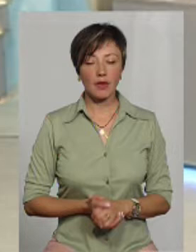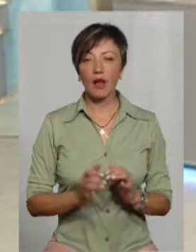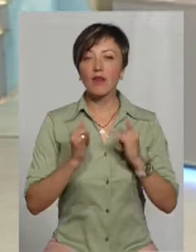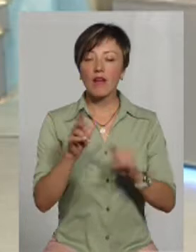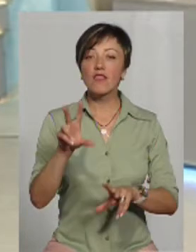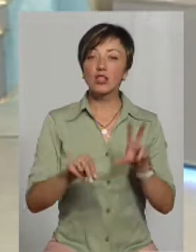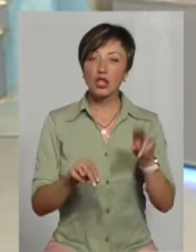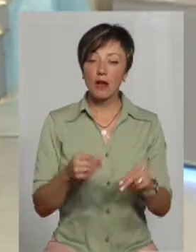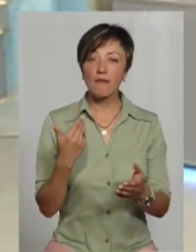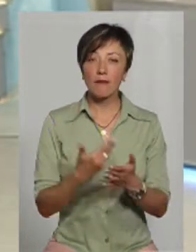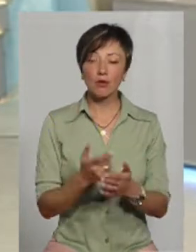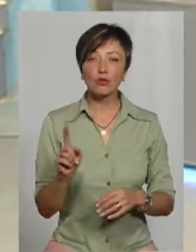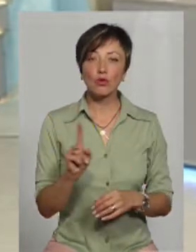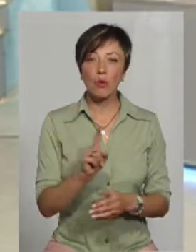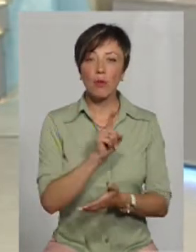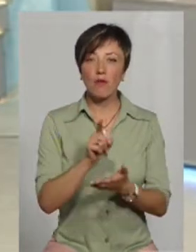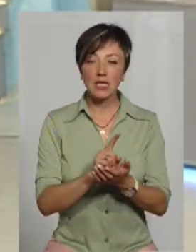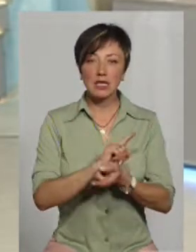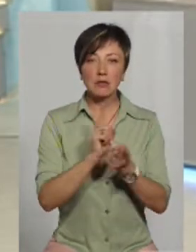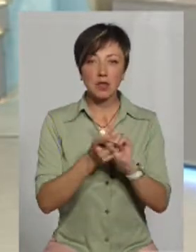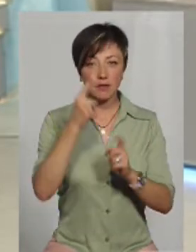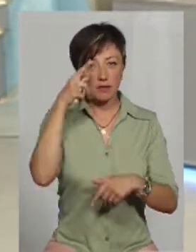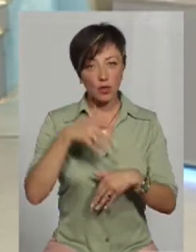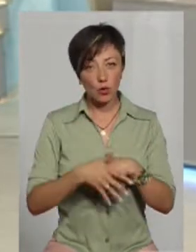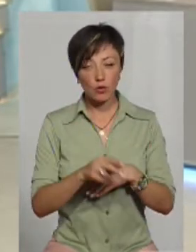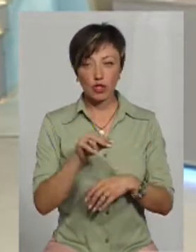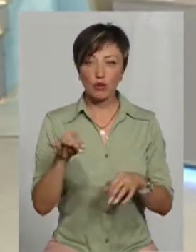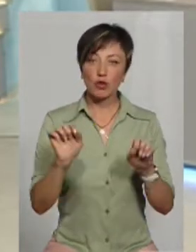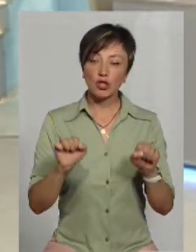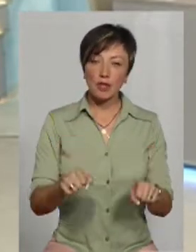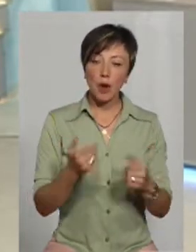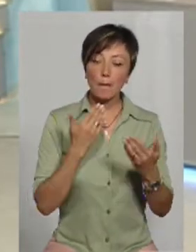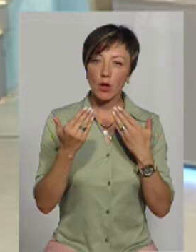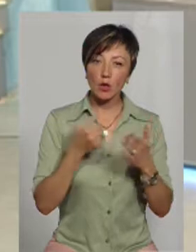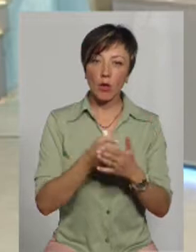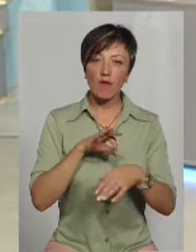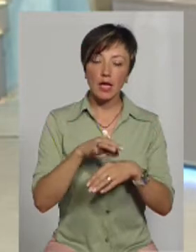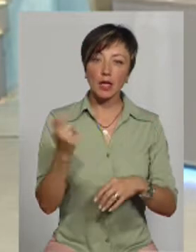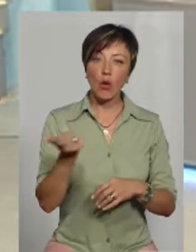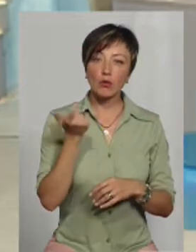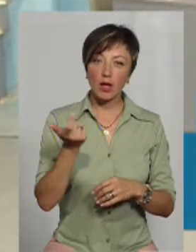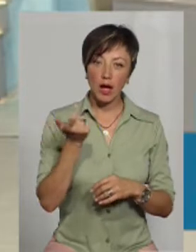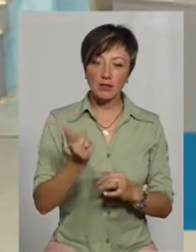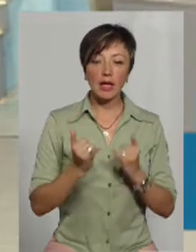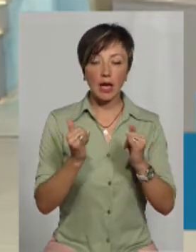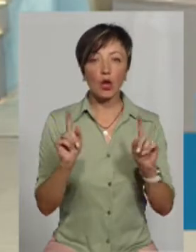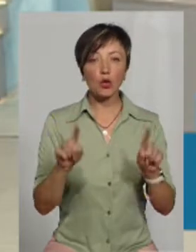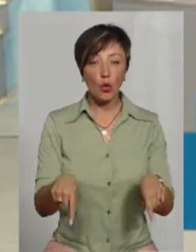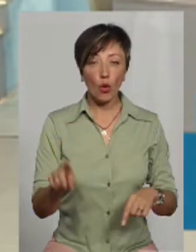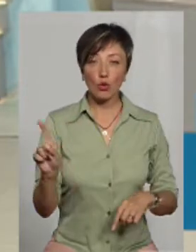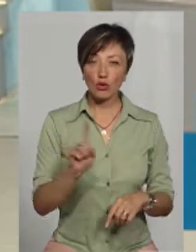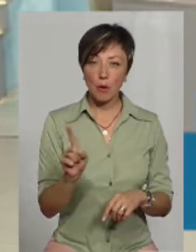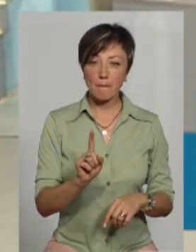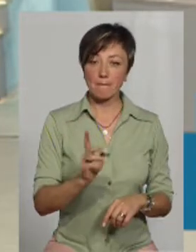Панове, як вважаєте, от що повинно змінитись у свідомості чи, можливо, у підході до ведення господарства для того,